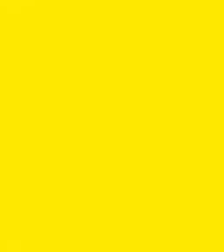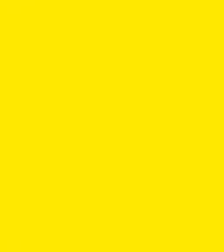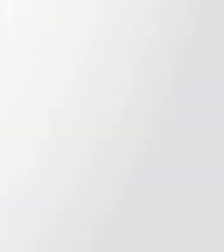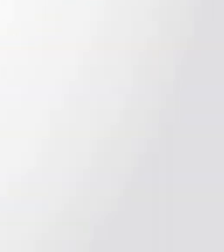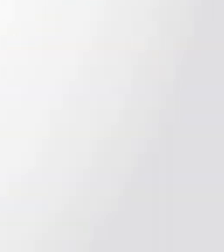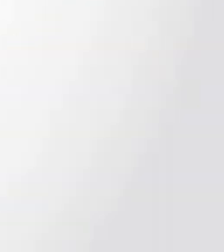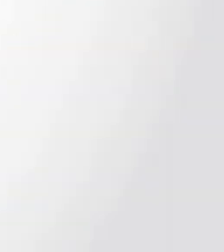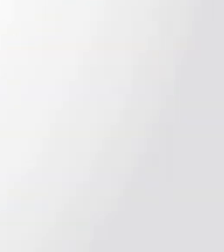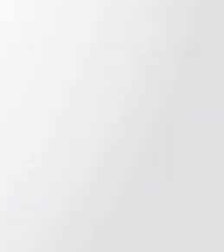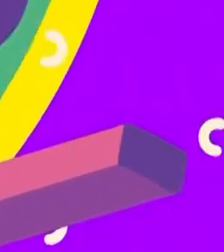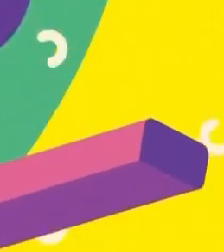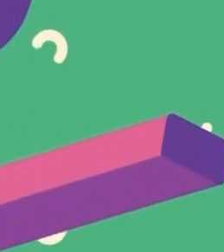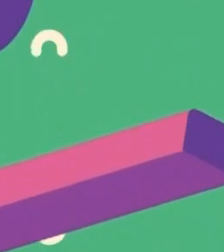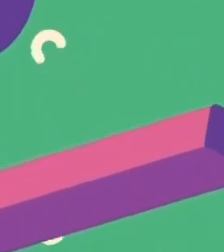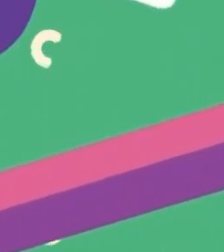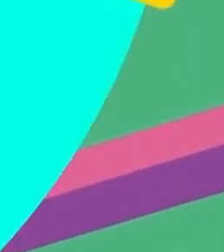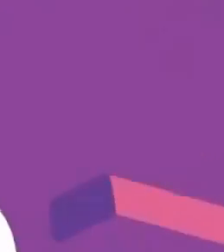Didik TV KPM.